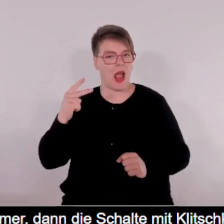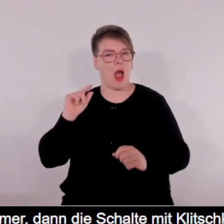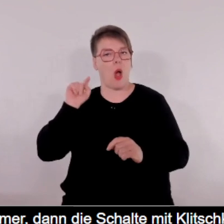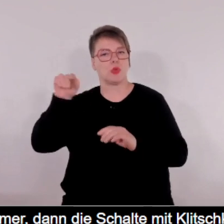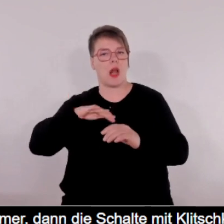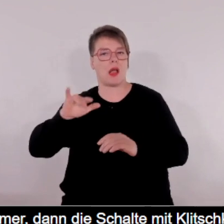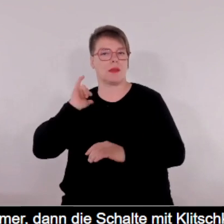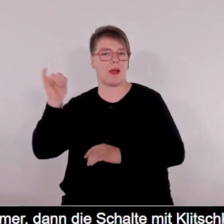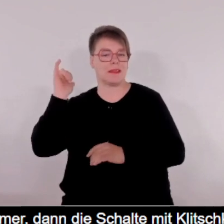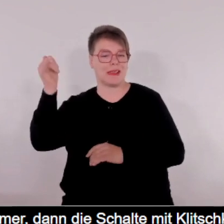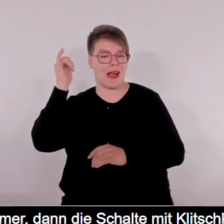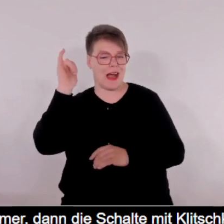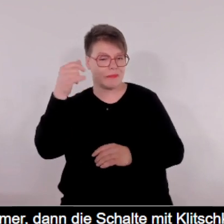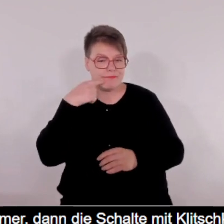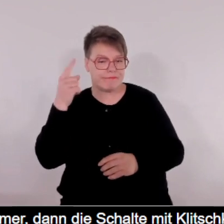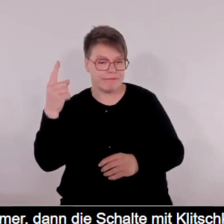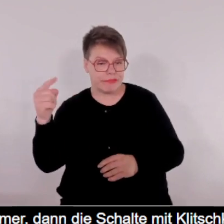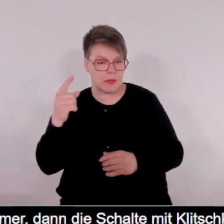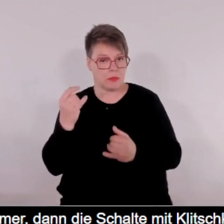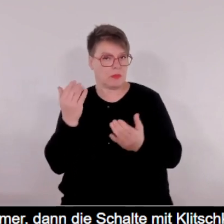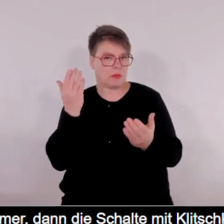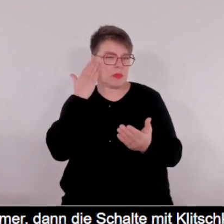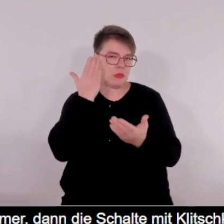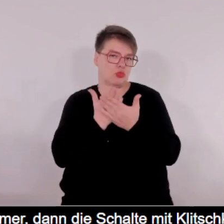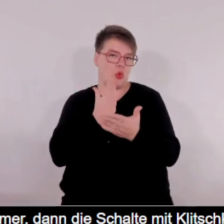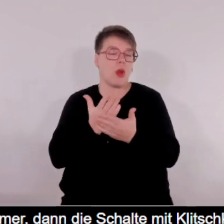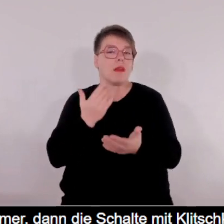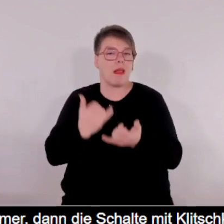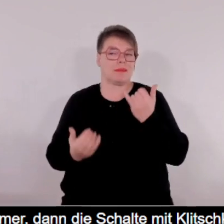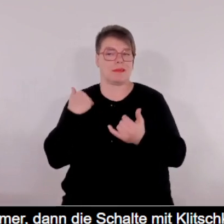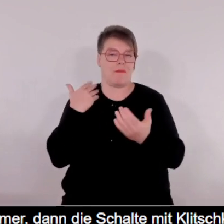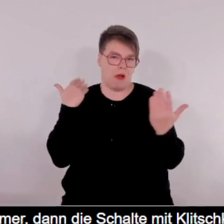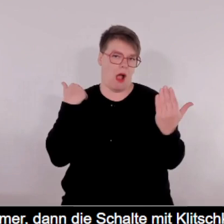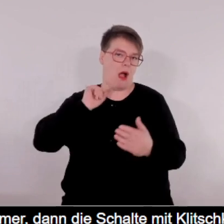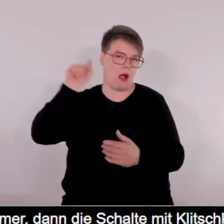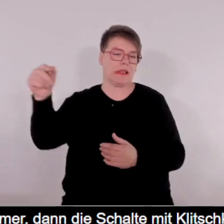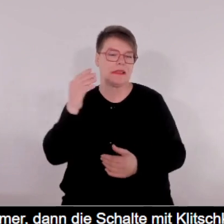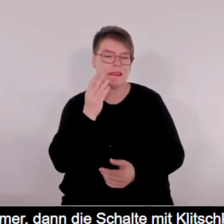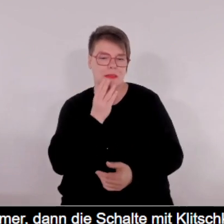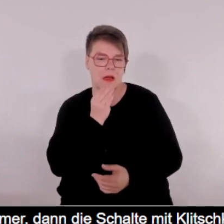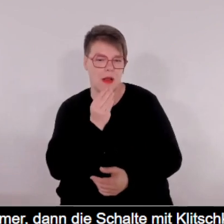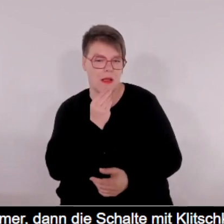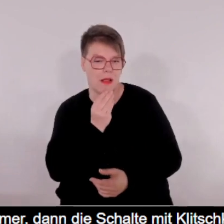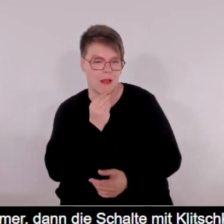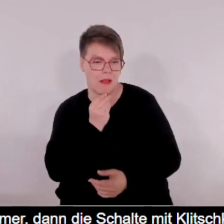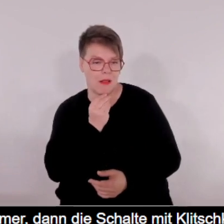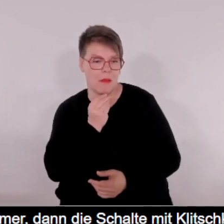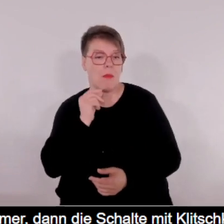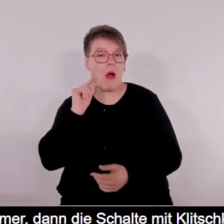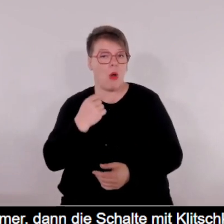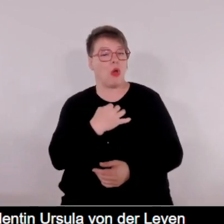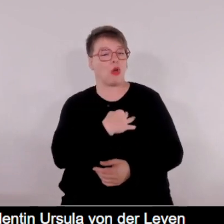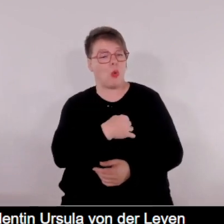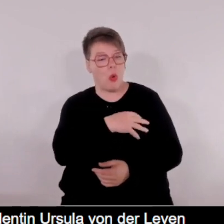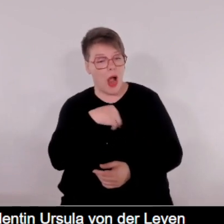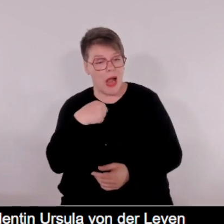Intensivierung der Beziehungen Richtung Balkan mit Albanien und Rumänien, aber auch Fachkräftegewinnung. Das war